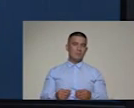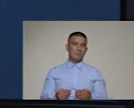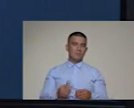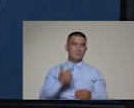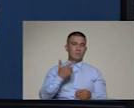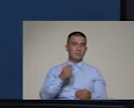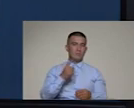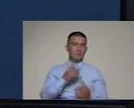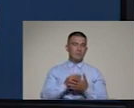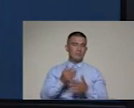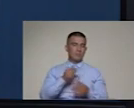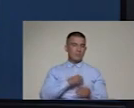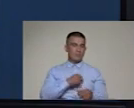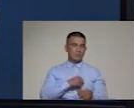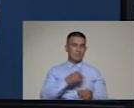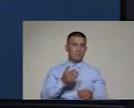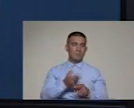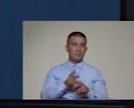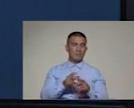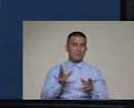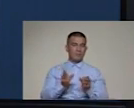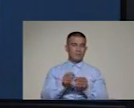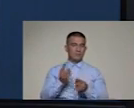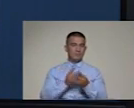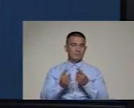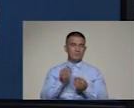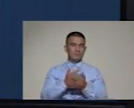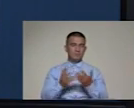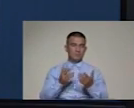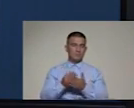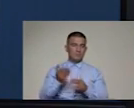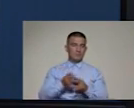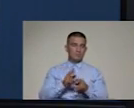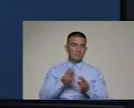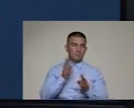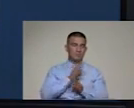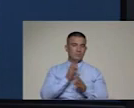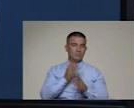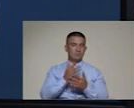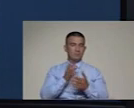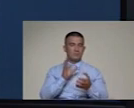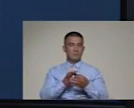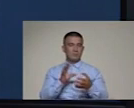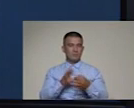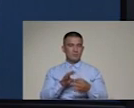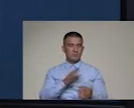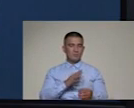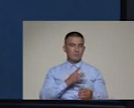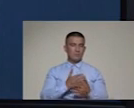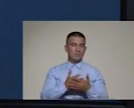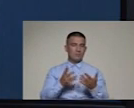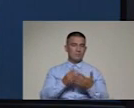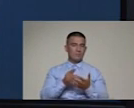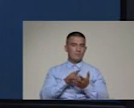Gaz holatda ekan. Ushbu birikmalar tabiatda uchraganda yoki moddalar